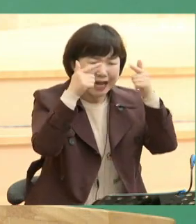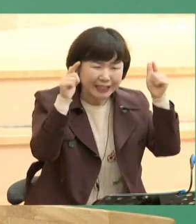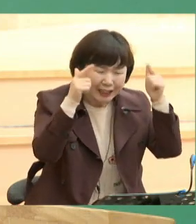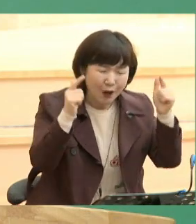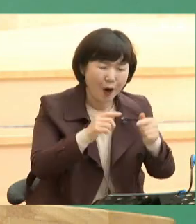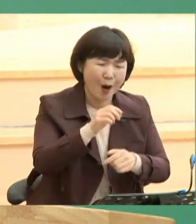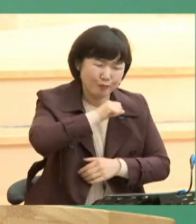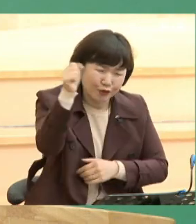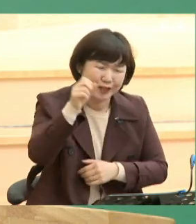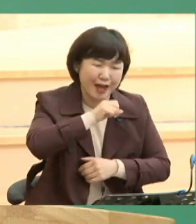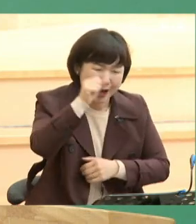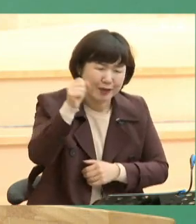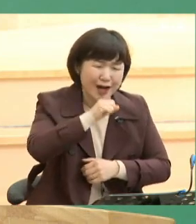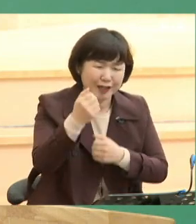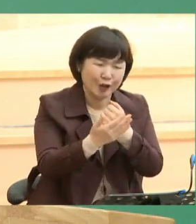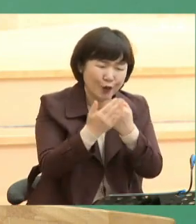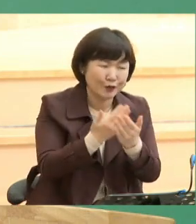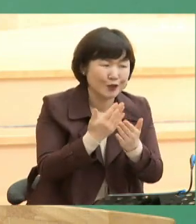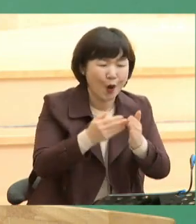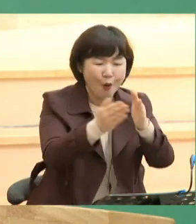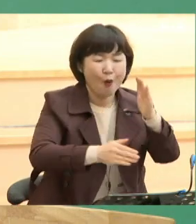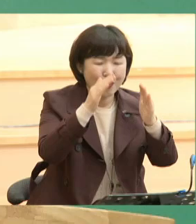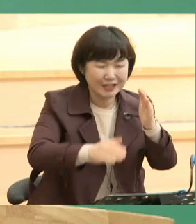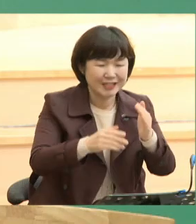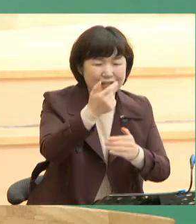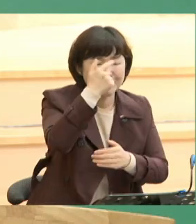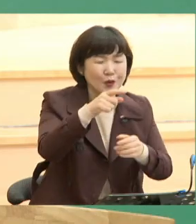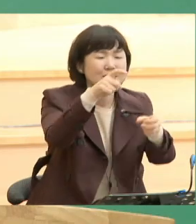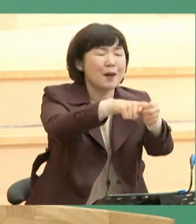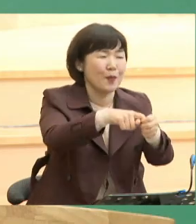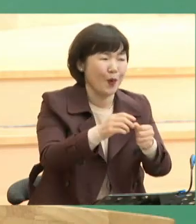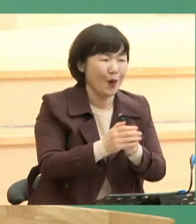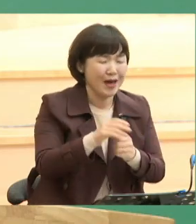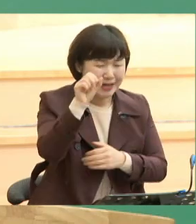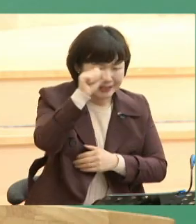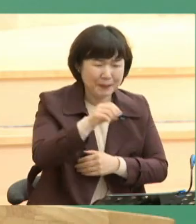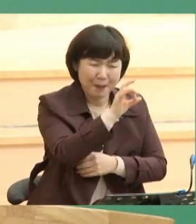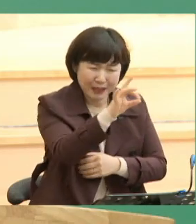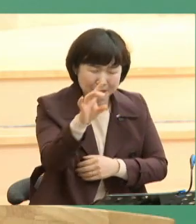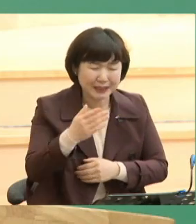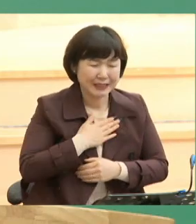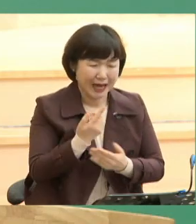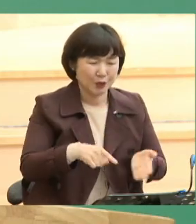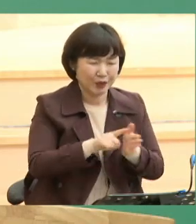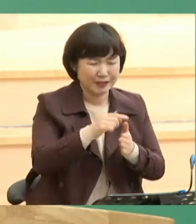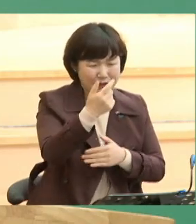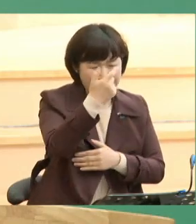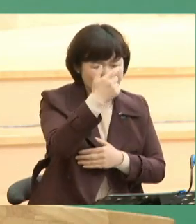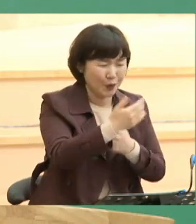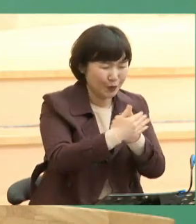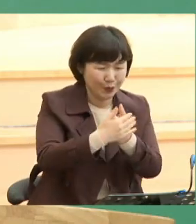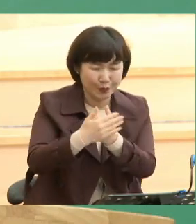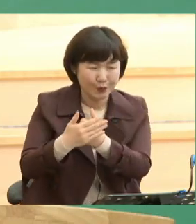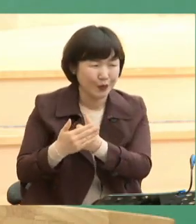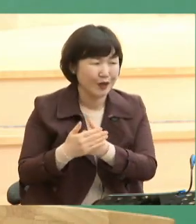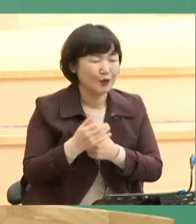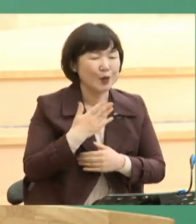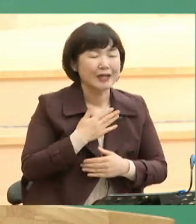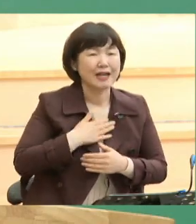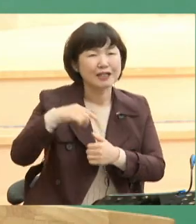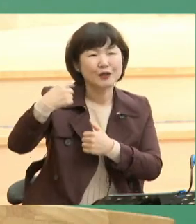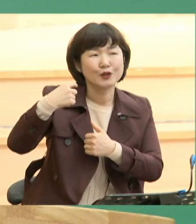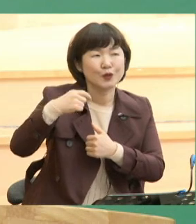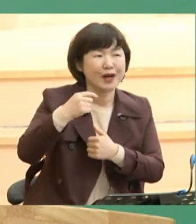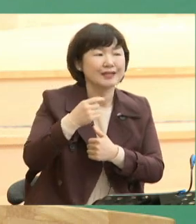기도제목이 야 새벽에 그렇게 기도하는 데 얼마나 부담 되겠어요 그리고 저를 지도해 줘 어떤 목사님이 계십니다